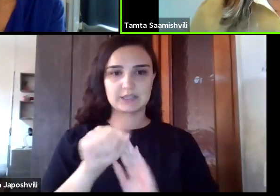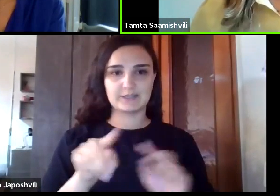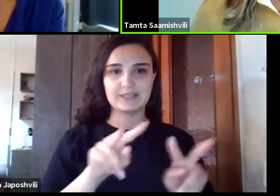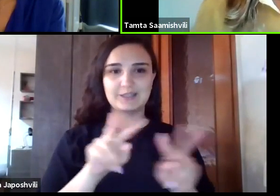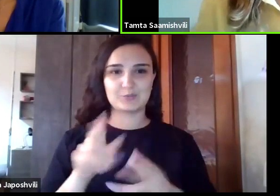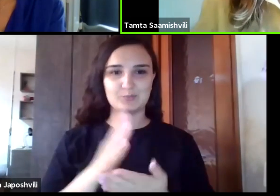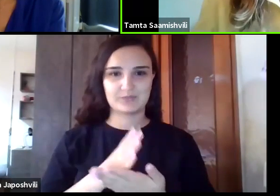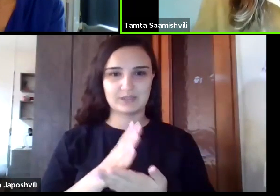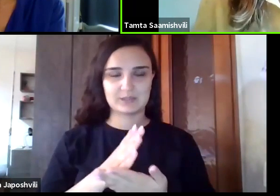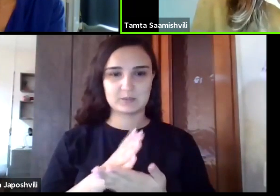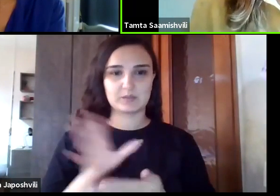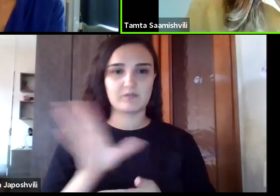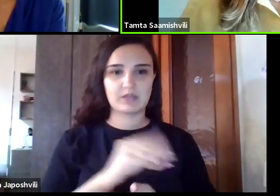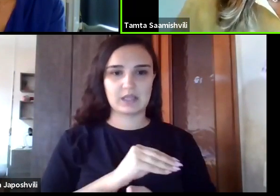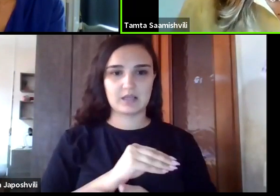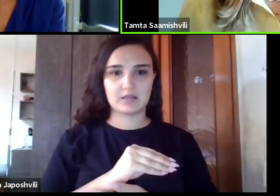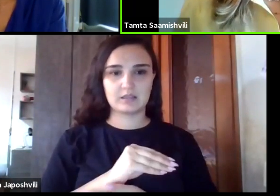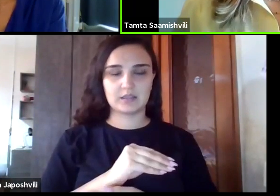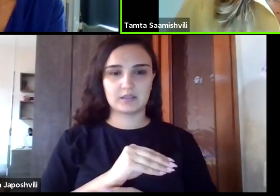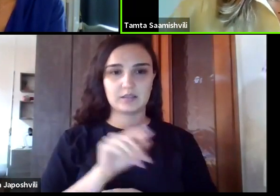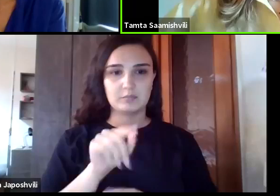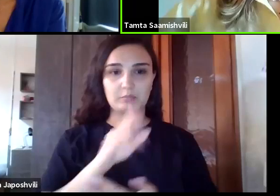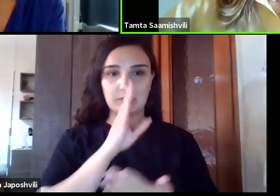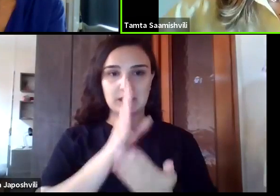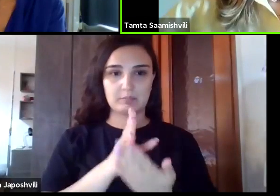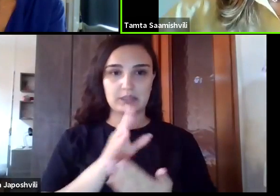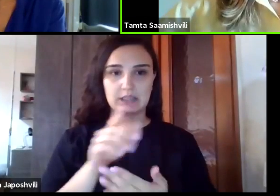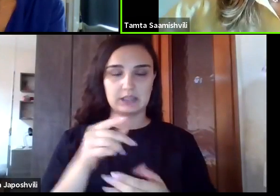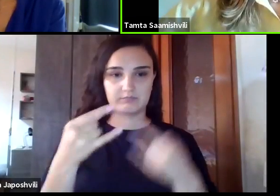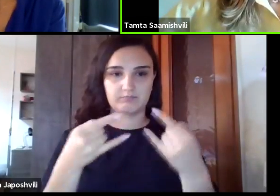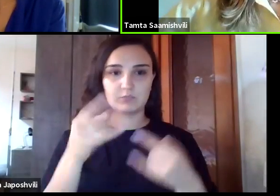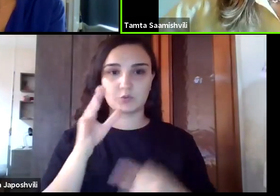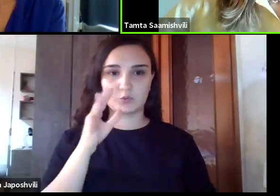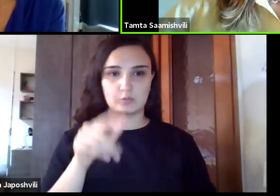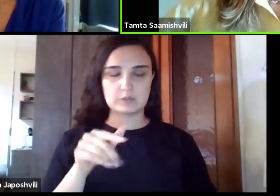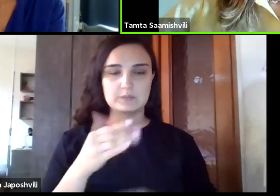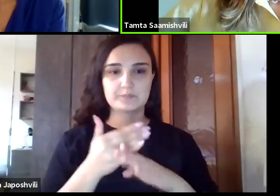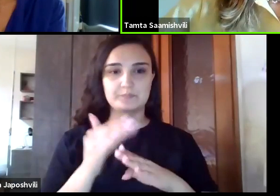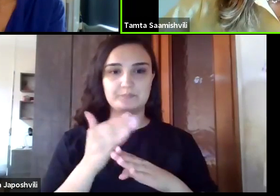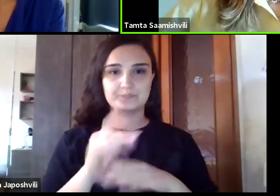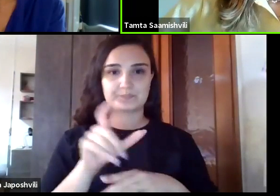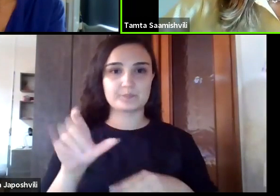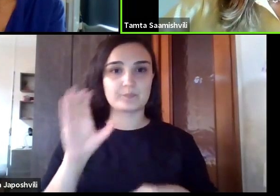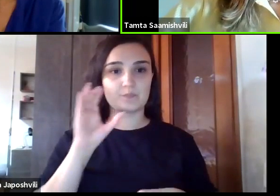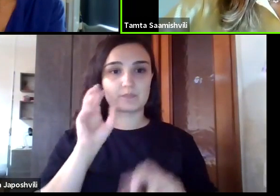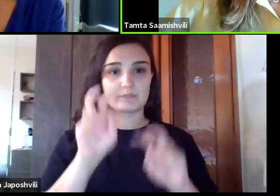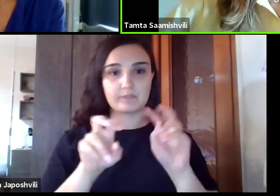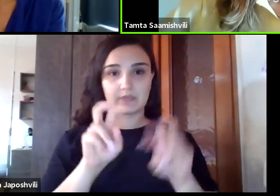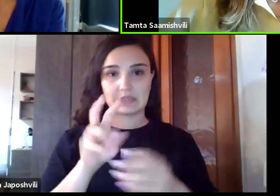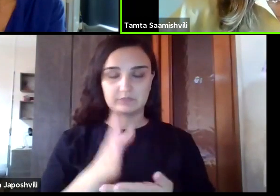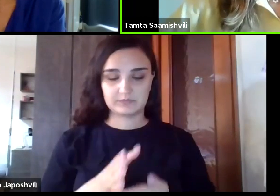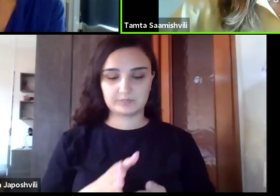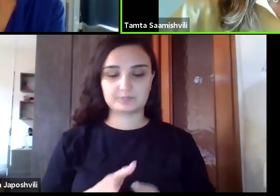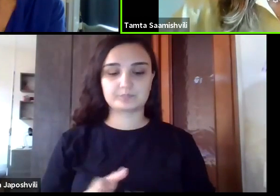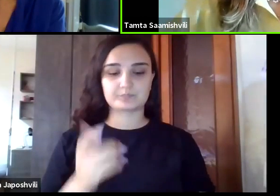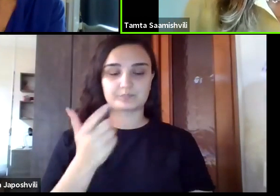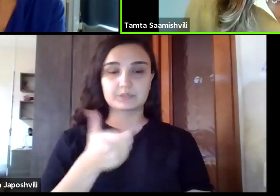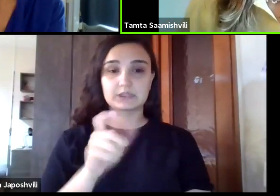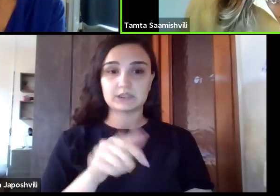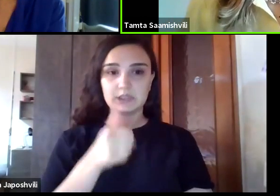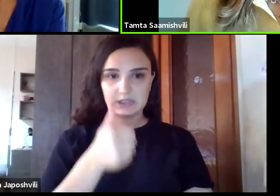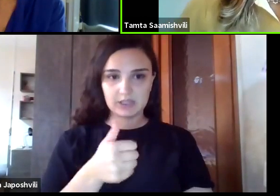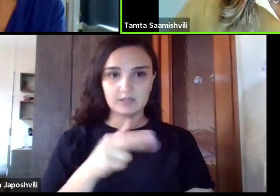იდენტურია ყველა ჩართვისთვის. Როგორც ხედავ, ხე ნელ-ნელა მსმენელები გვერდდებიან, რაც ძალიან კარგია